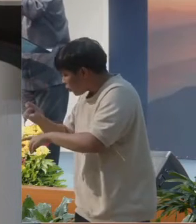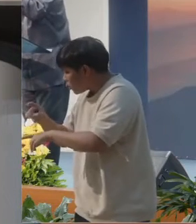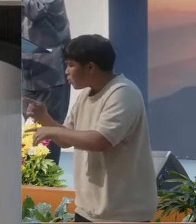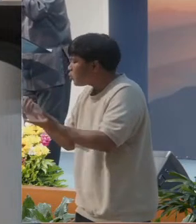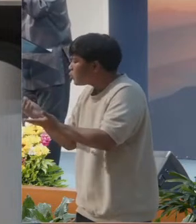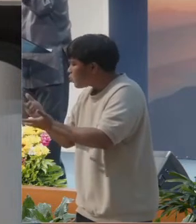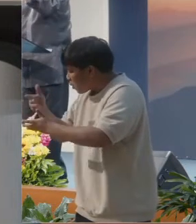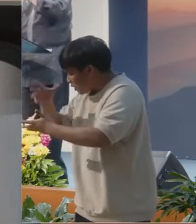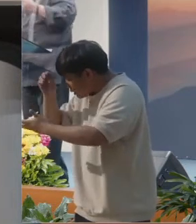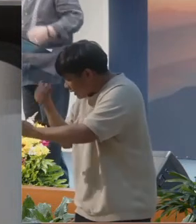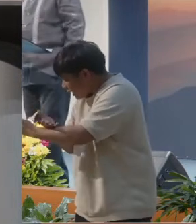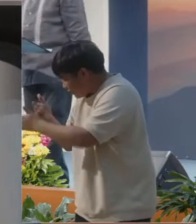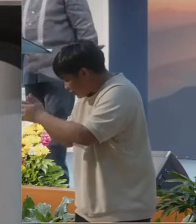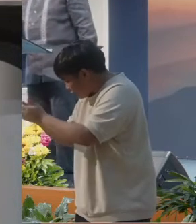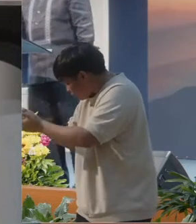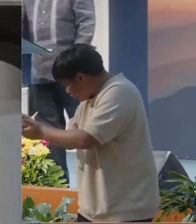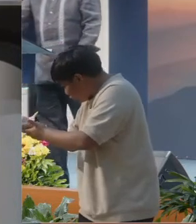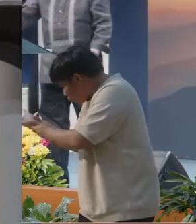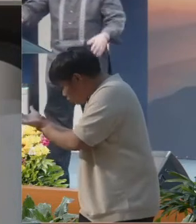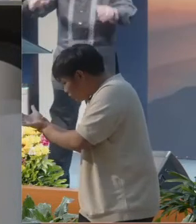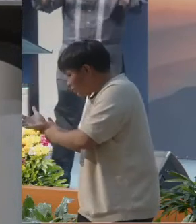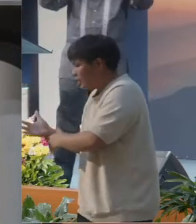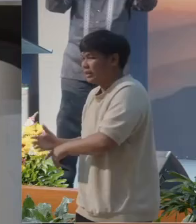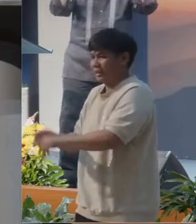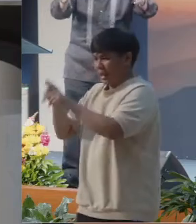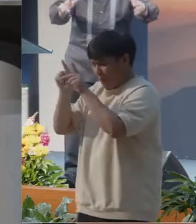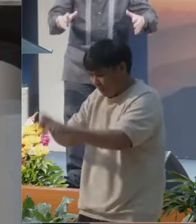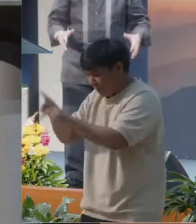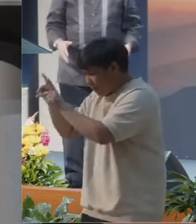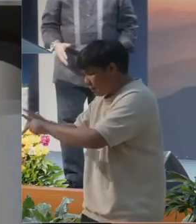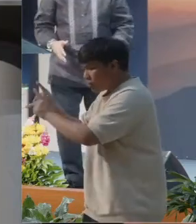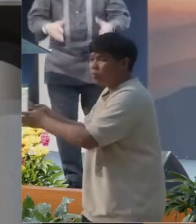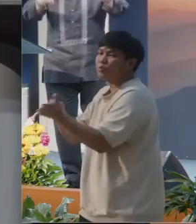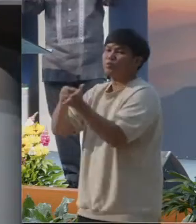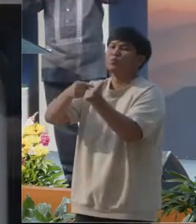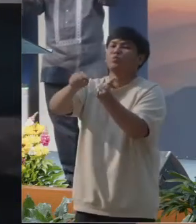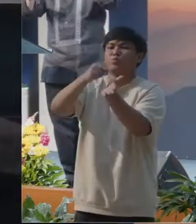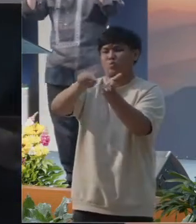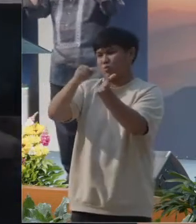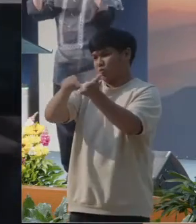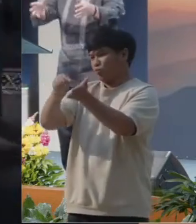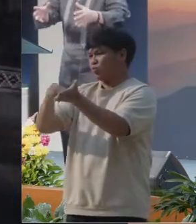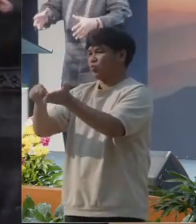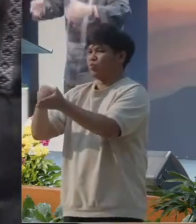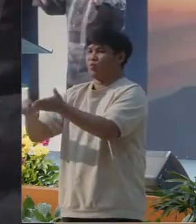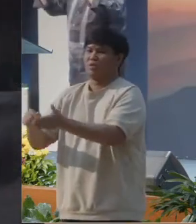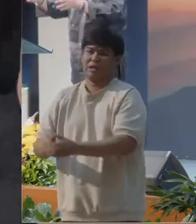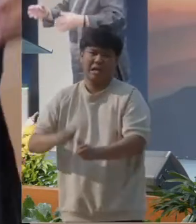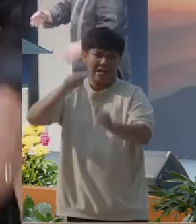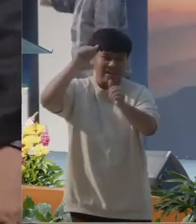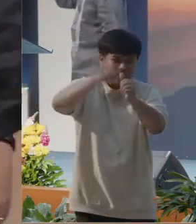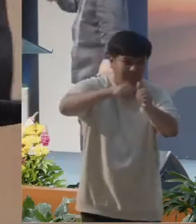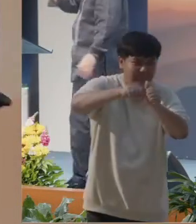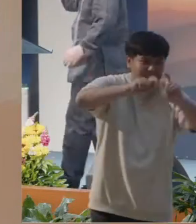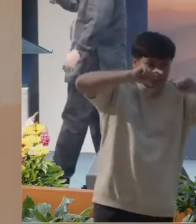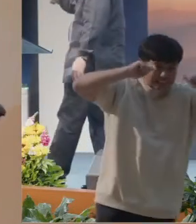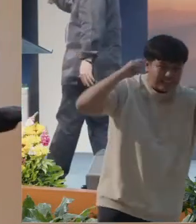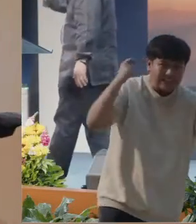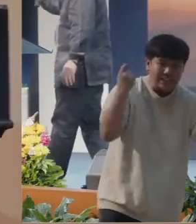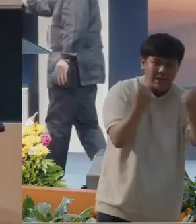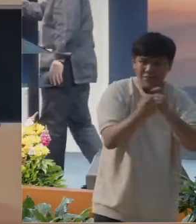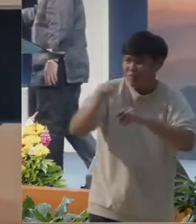near his household man by man. Isa-isa, bawat tribo tinawag at